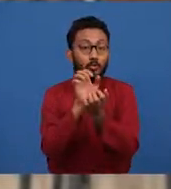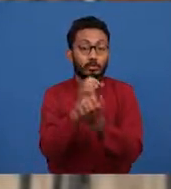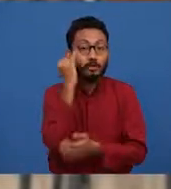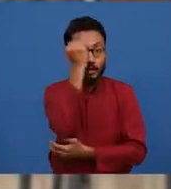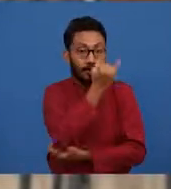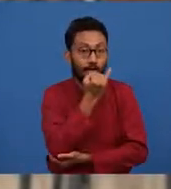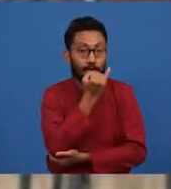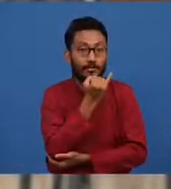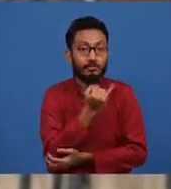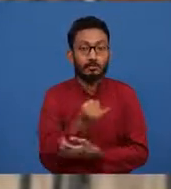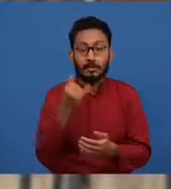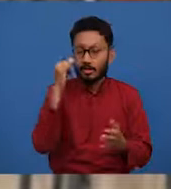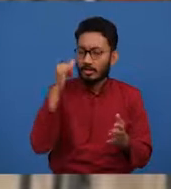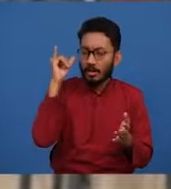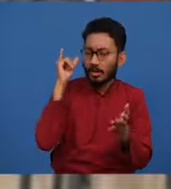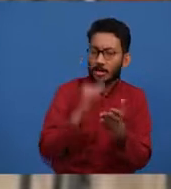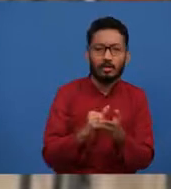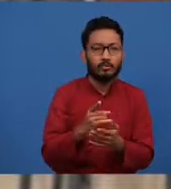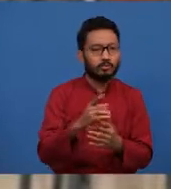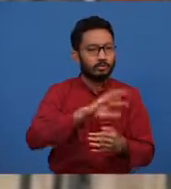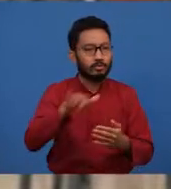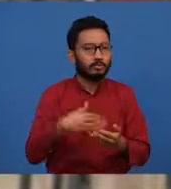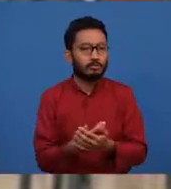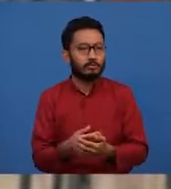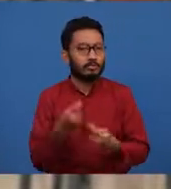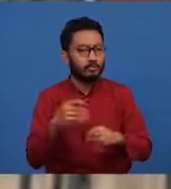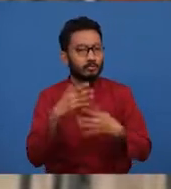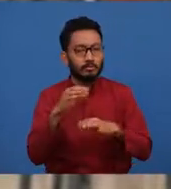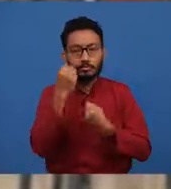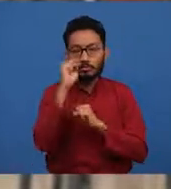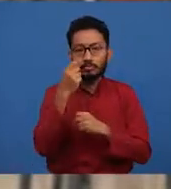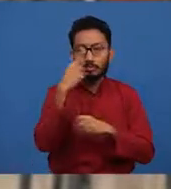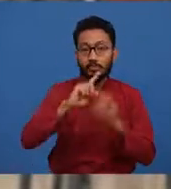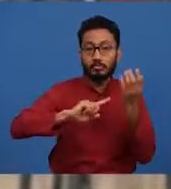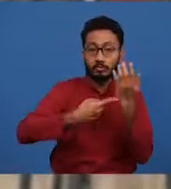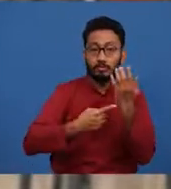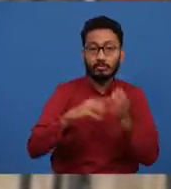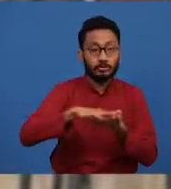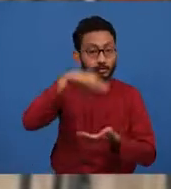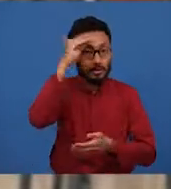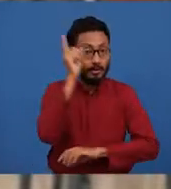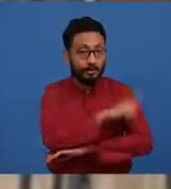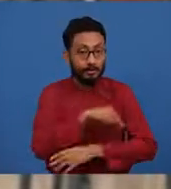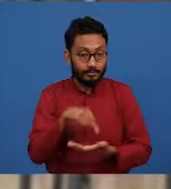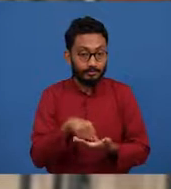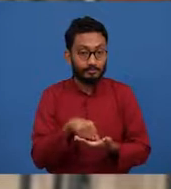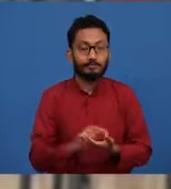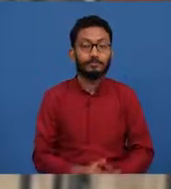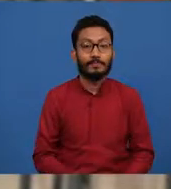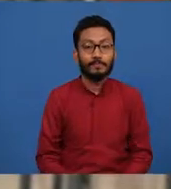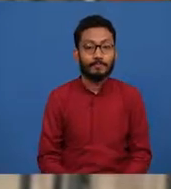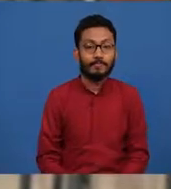Indah. Cikgu yakin semua murid telah bersedia untuk memulakan